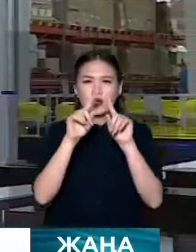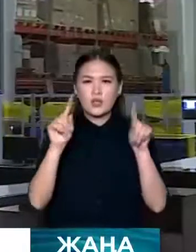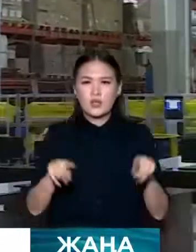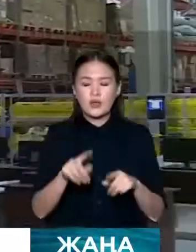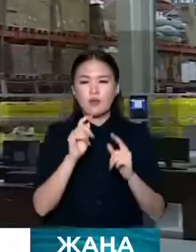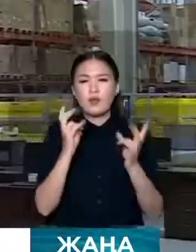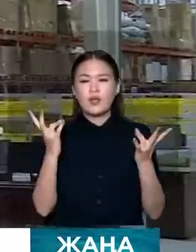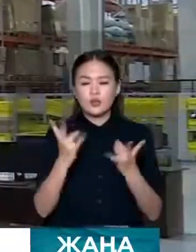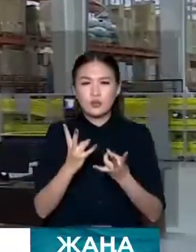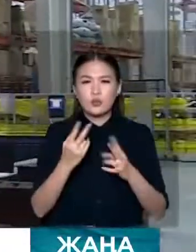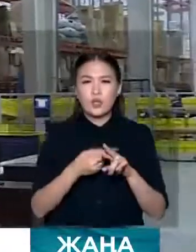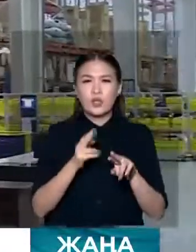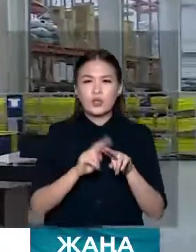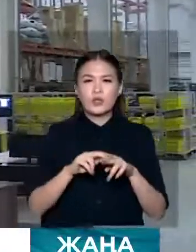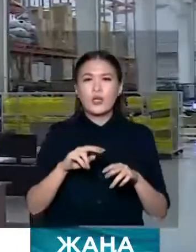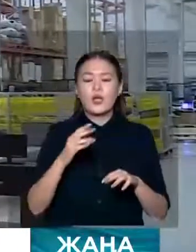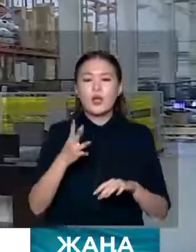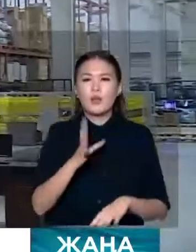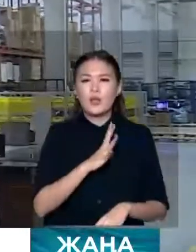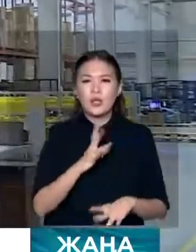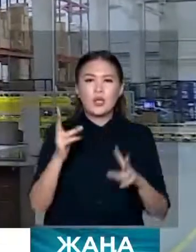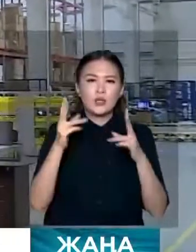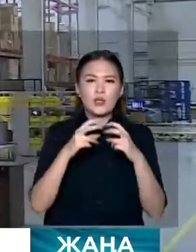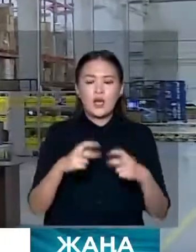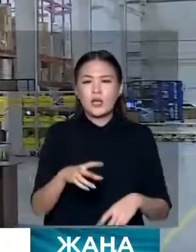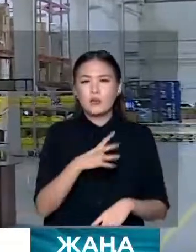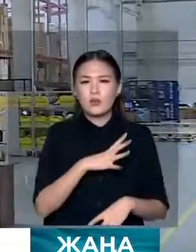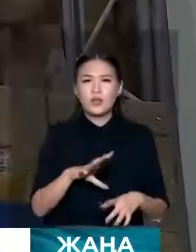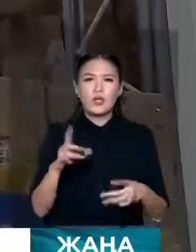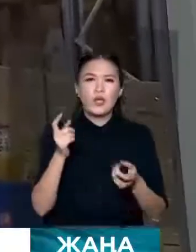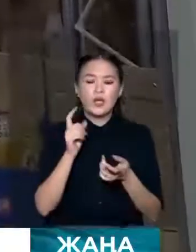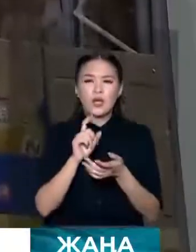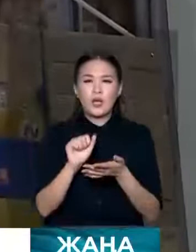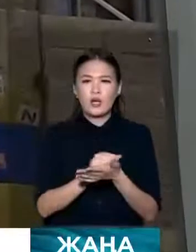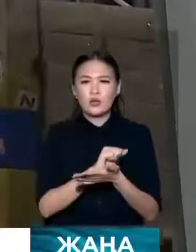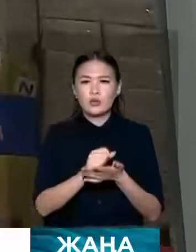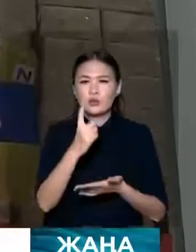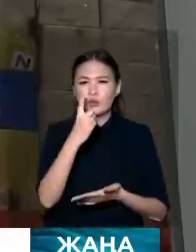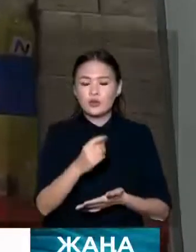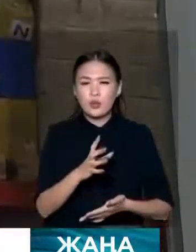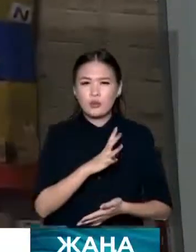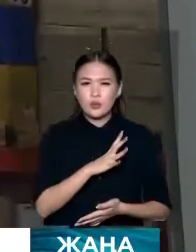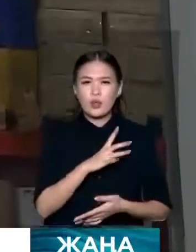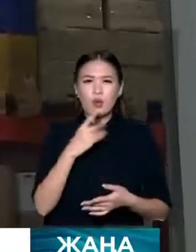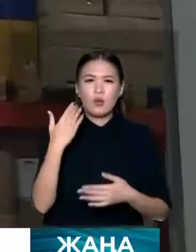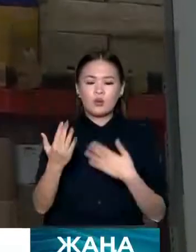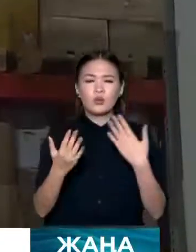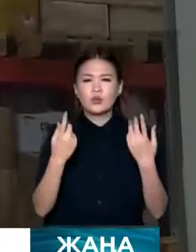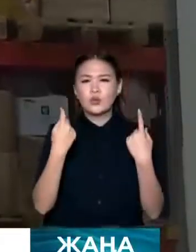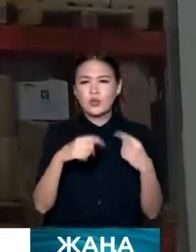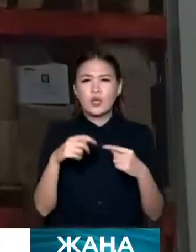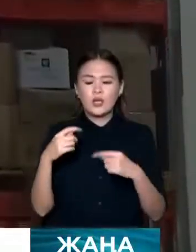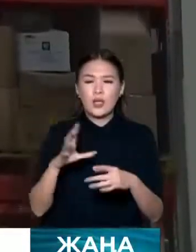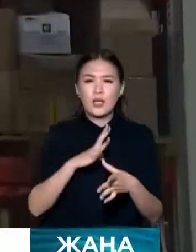сертификатталуы тиіс. Ал әлгі сайттар ешқандай зертханасыз сәйкестік құжатын бір күн ішінде жасап, оңды солды сатып келген.